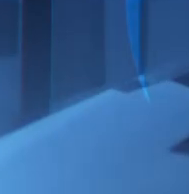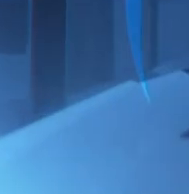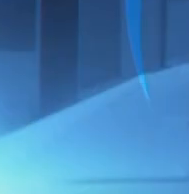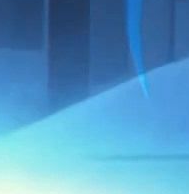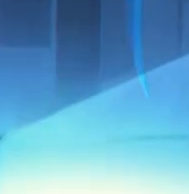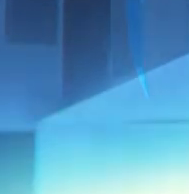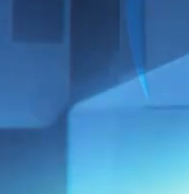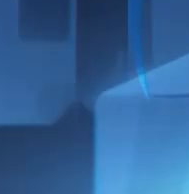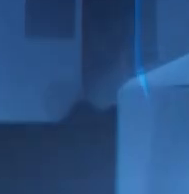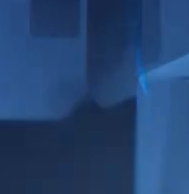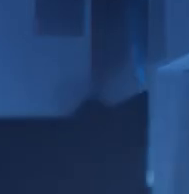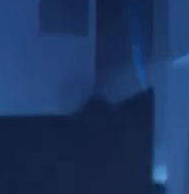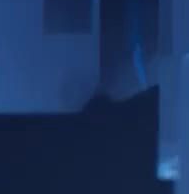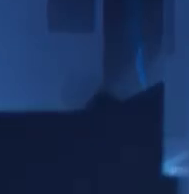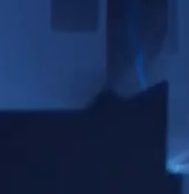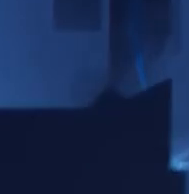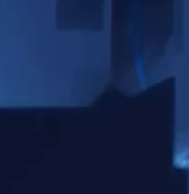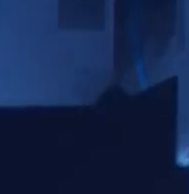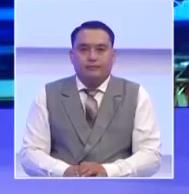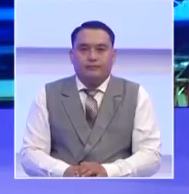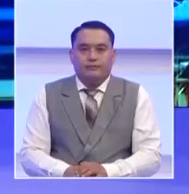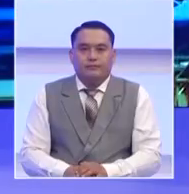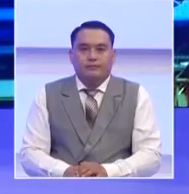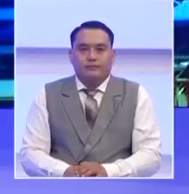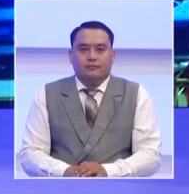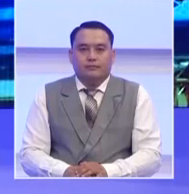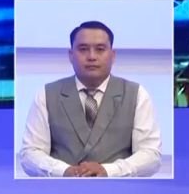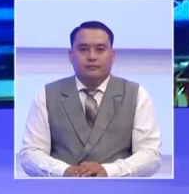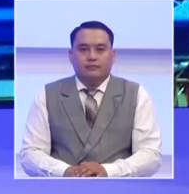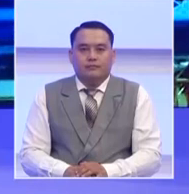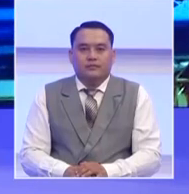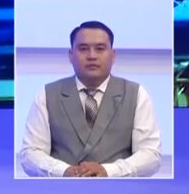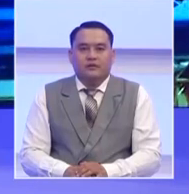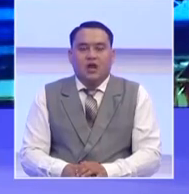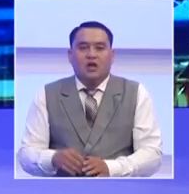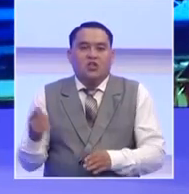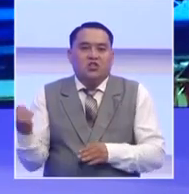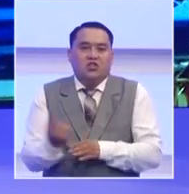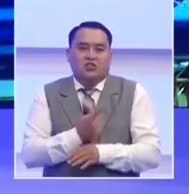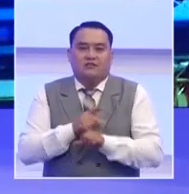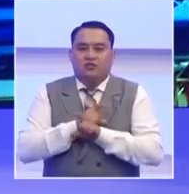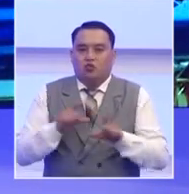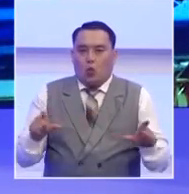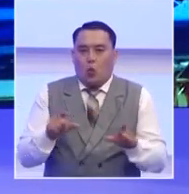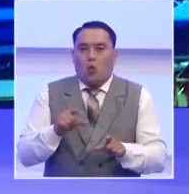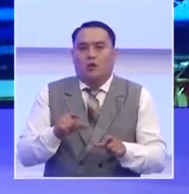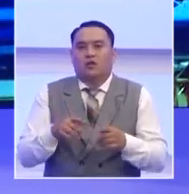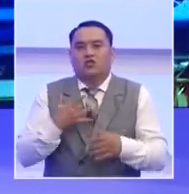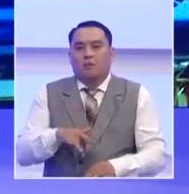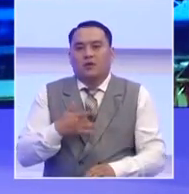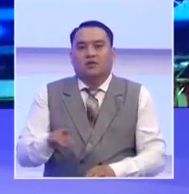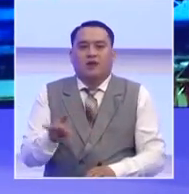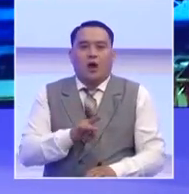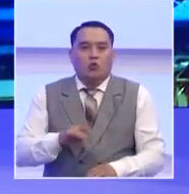Мережко, телекомпания ЖТСУ. Капшигай. О наболевшем с радостью. Единственная средняя школа села Касымбек Жамбылского